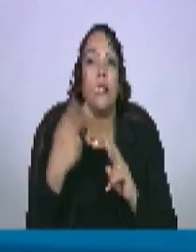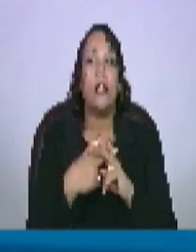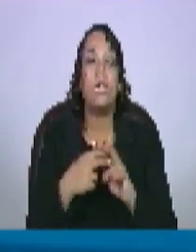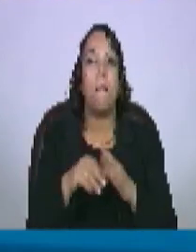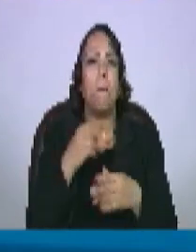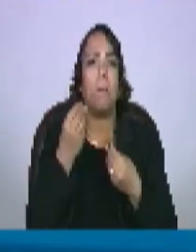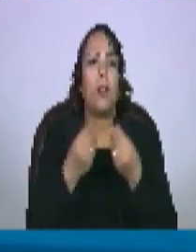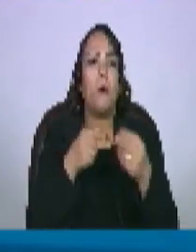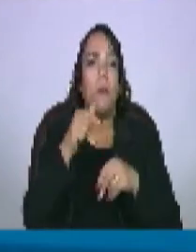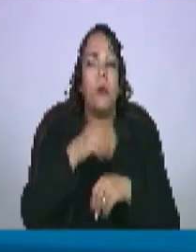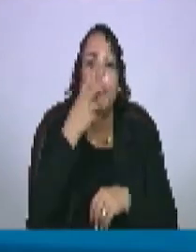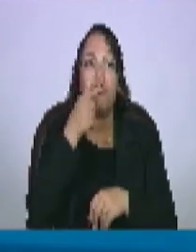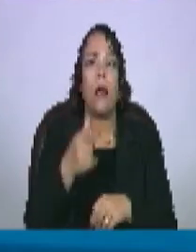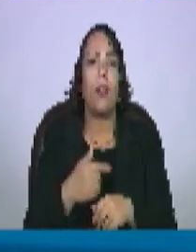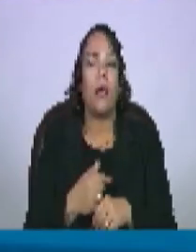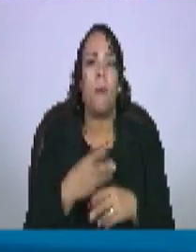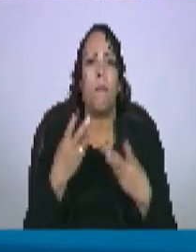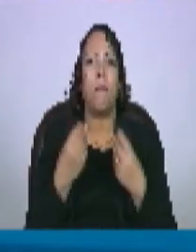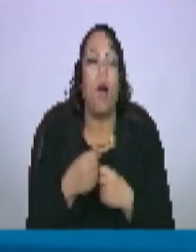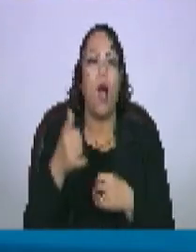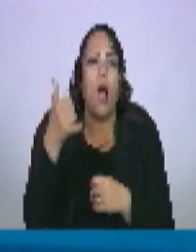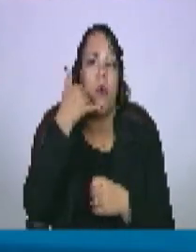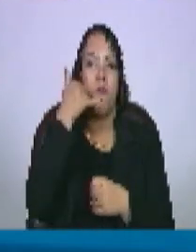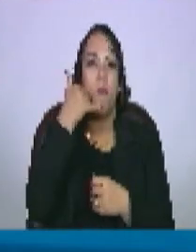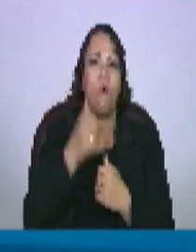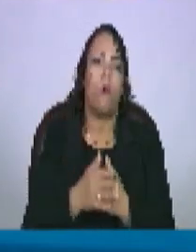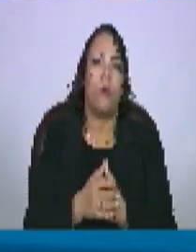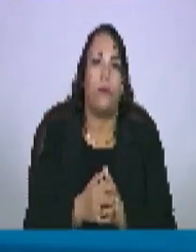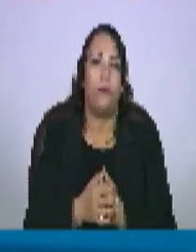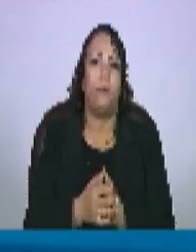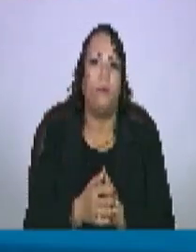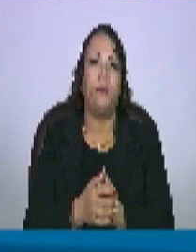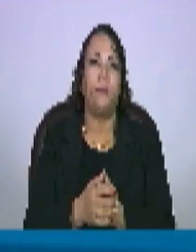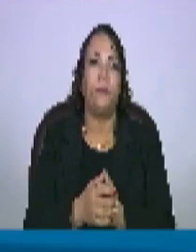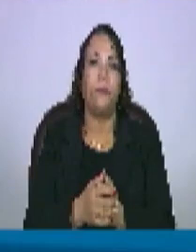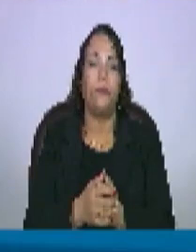بتتعامل بهذه الطريقه مع الهاتف المحمول